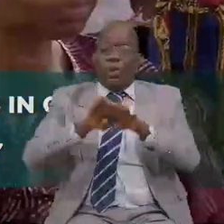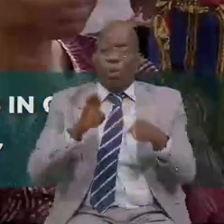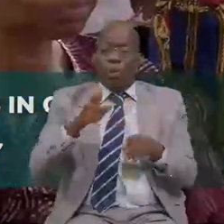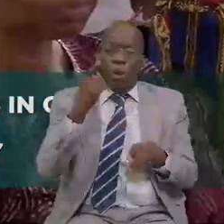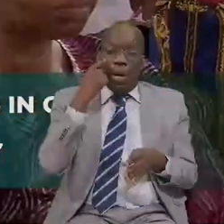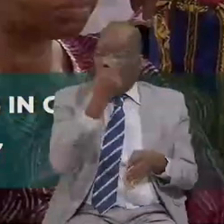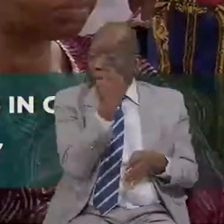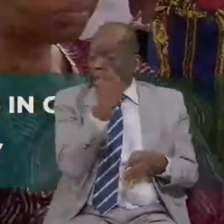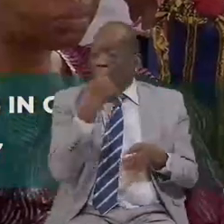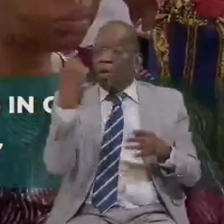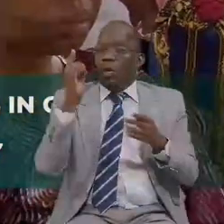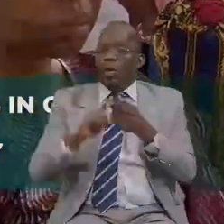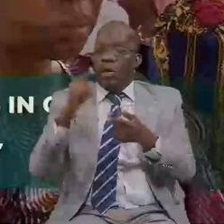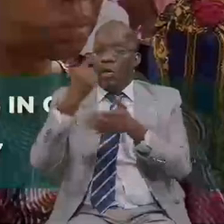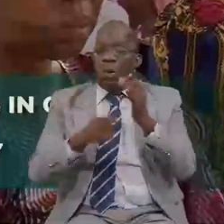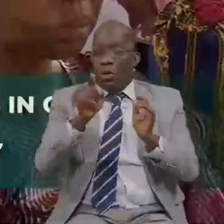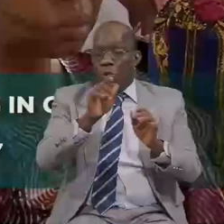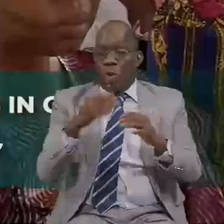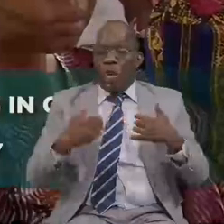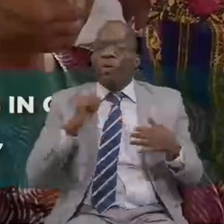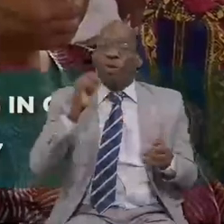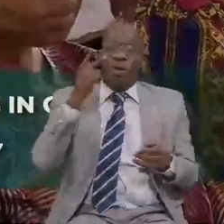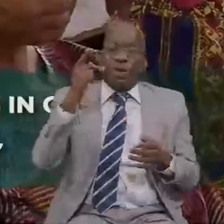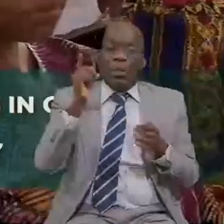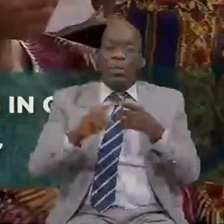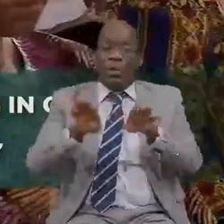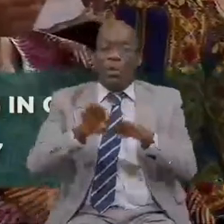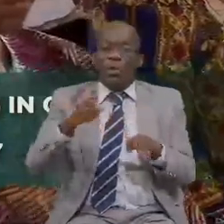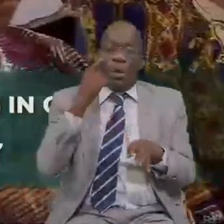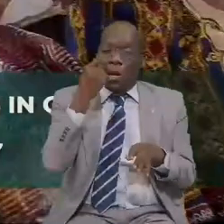Ouvrez vos yeux à Christ le Sauveur.